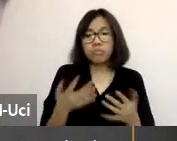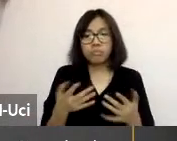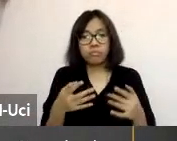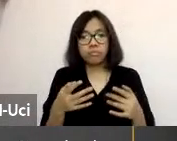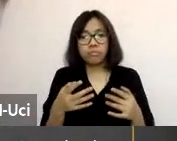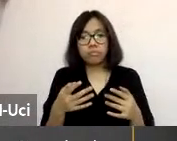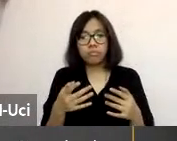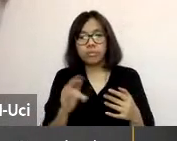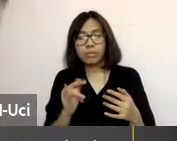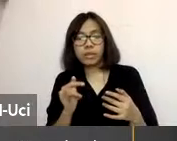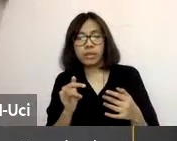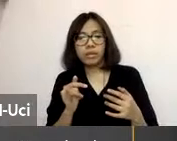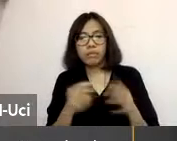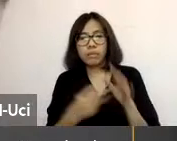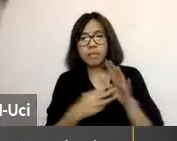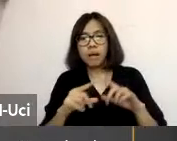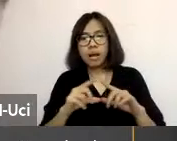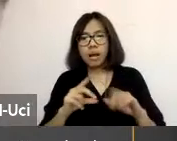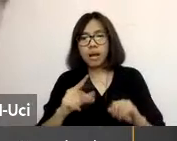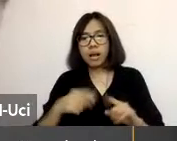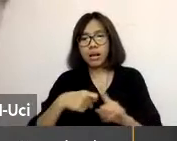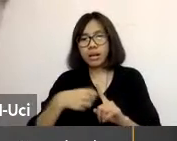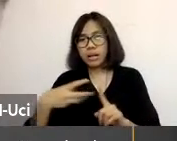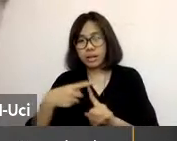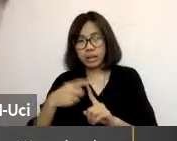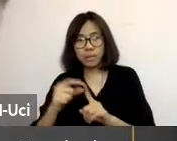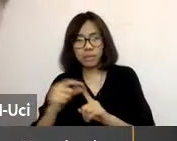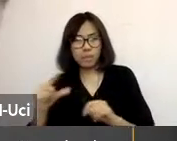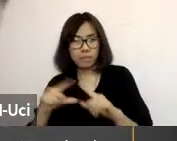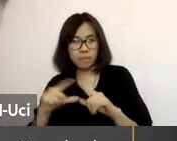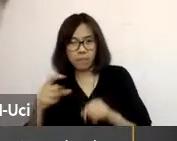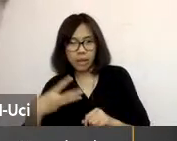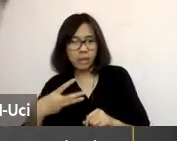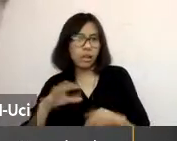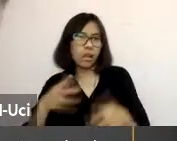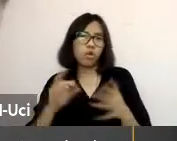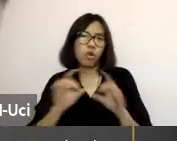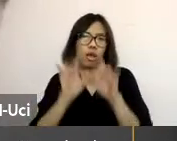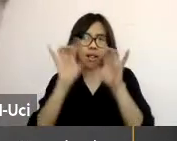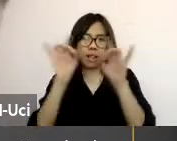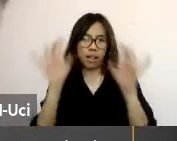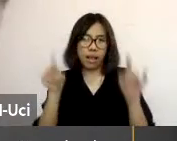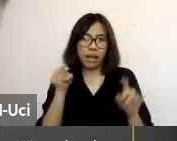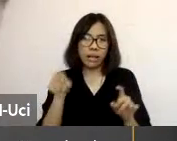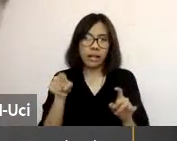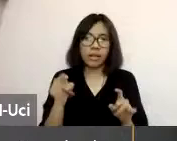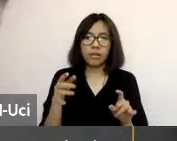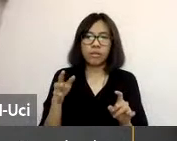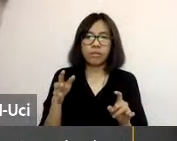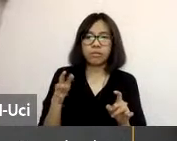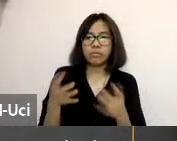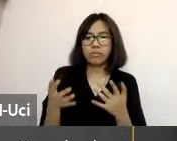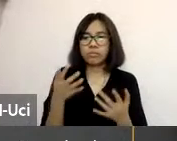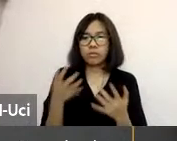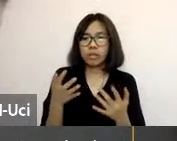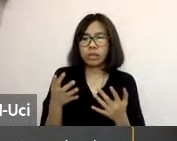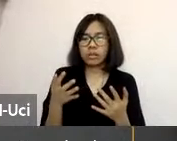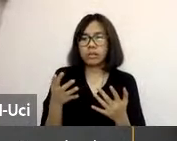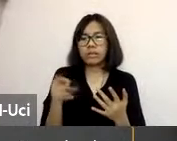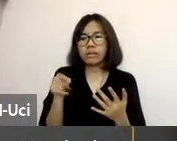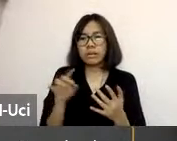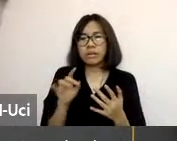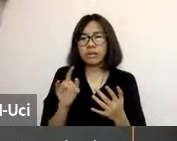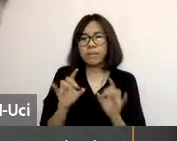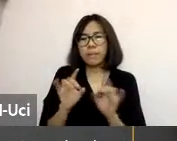compound marketplace ya yang seperti itu Saya kira itu sudah ininya pahami tidak tidak sejalan dengan semangat